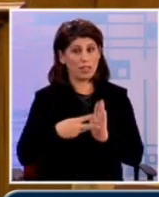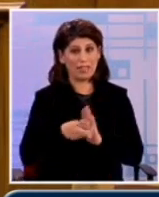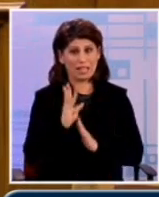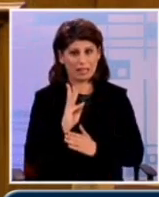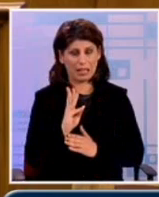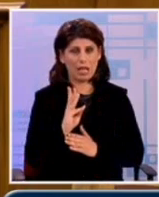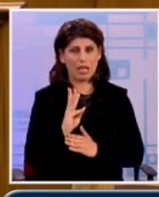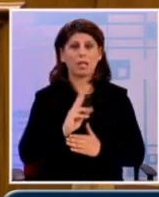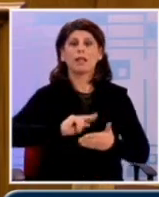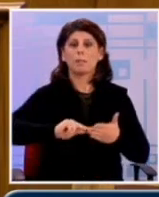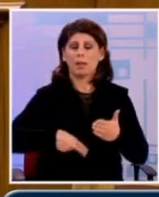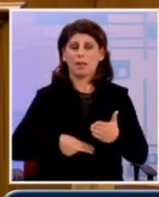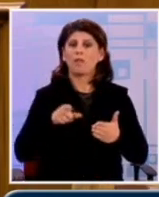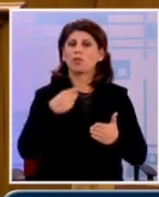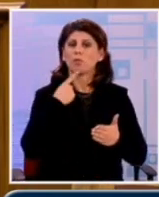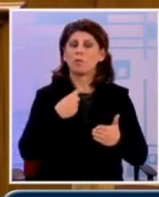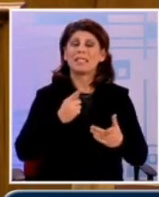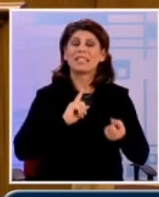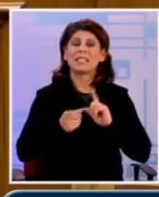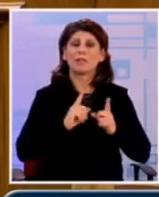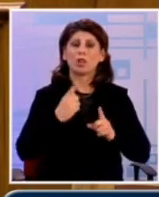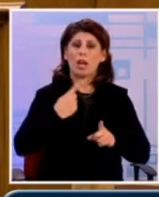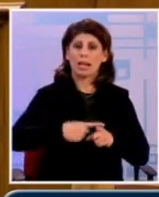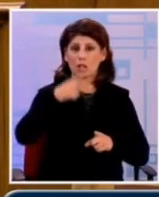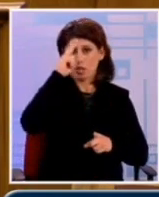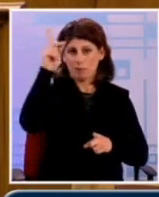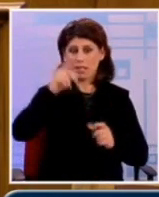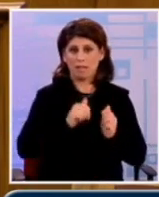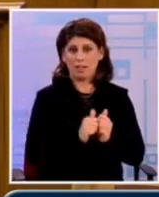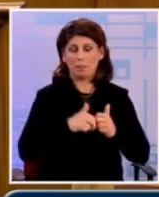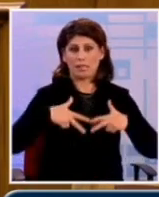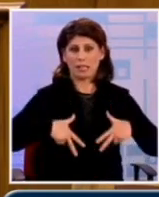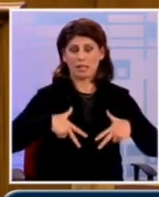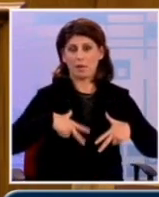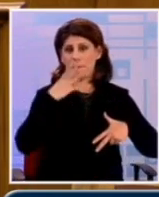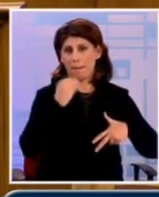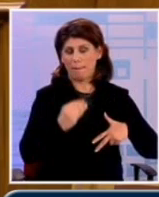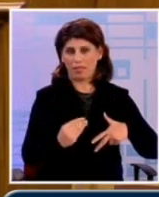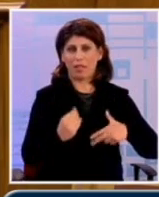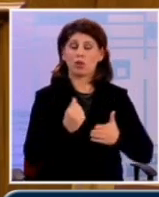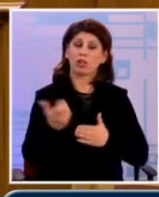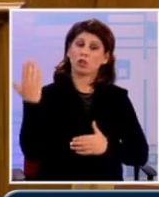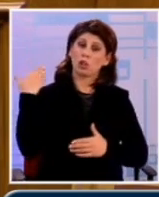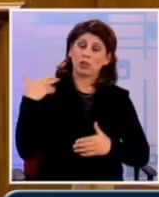2013 υπεγράφει το λεγόμενο Σύμφωνο Ελληνογερμανικής Φιλίας από την κυβέρνηση Παπανδρέου και